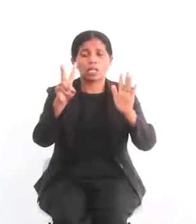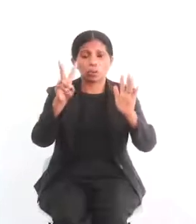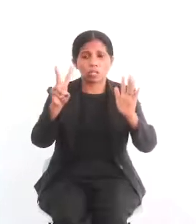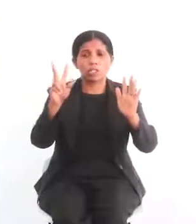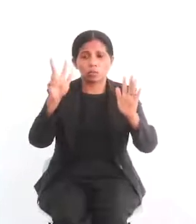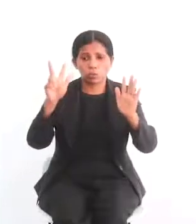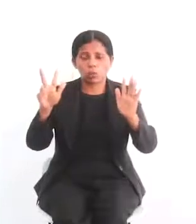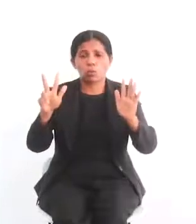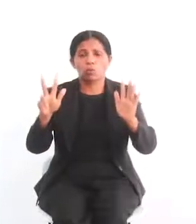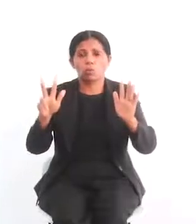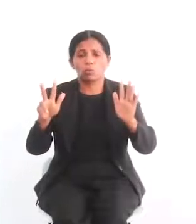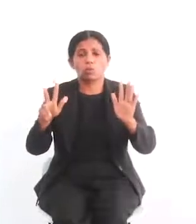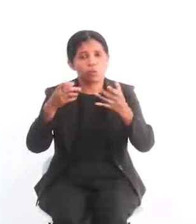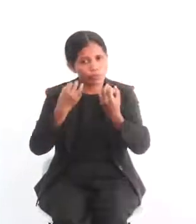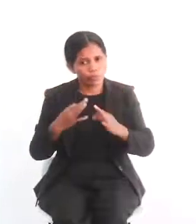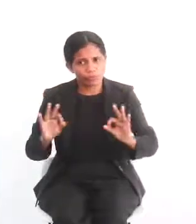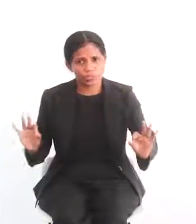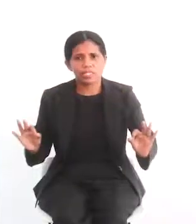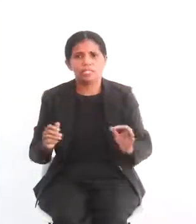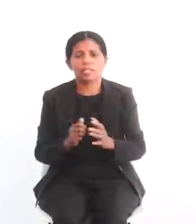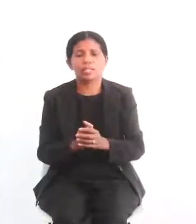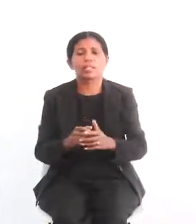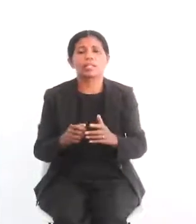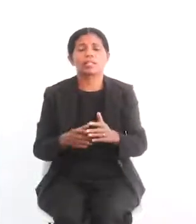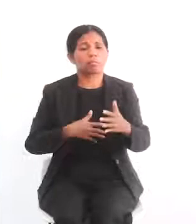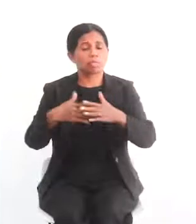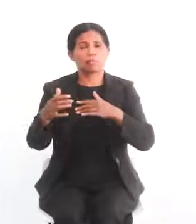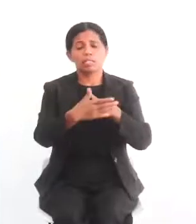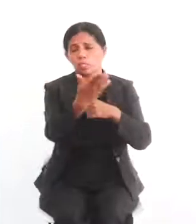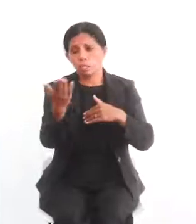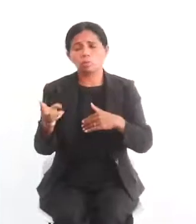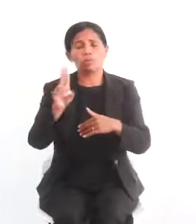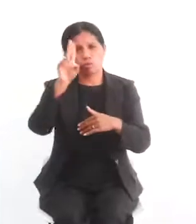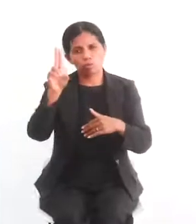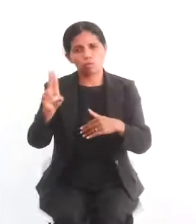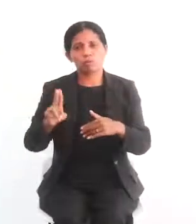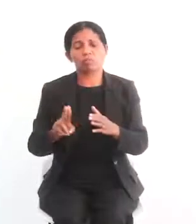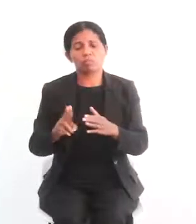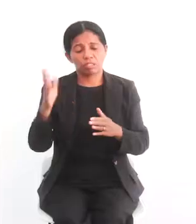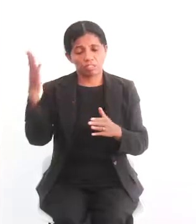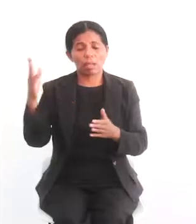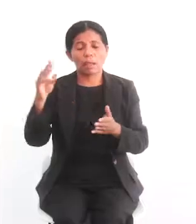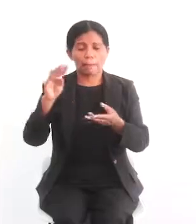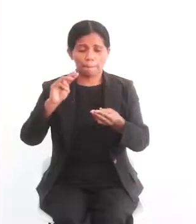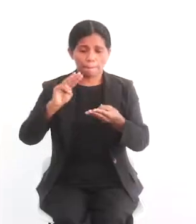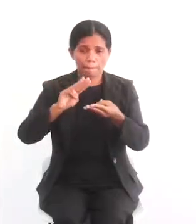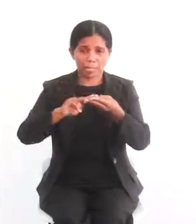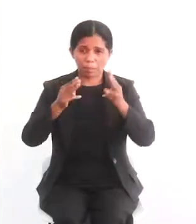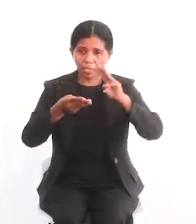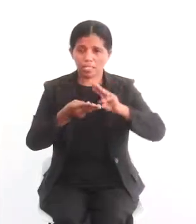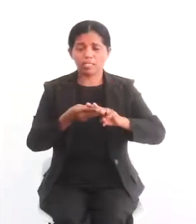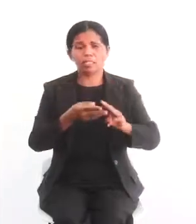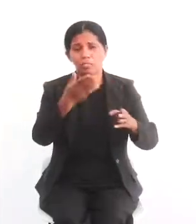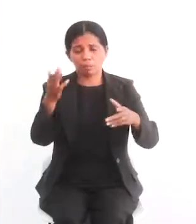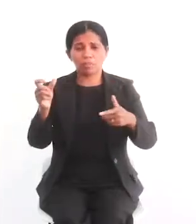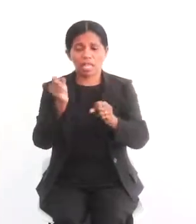tolu, to infinidadi. Bai bain alin sira ujar retu los kalai, ihe matematika. Bain hira alin sira pinta